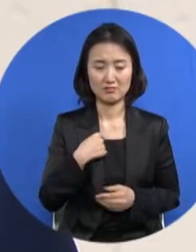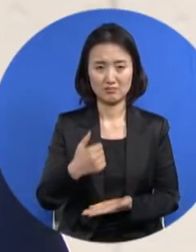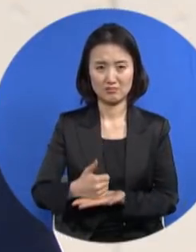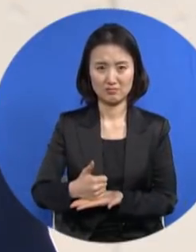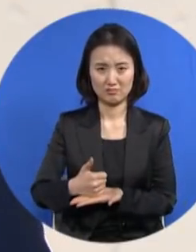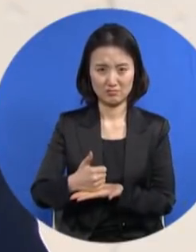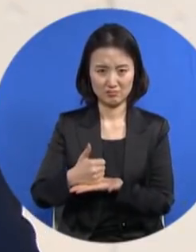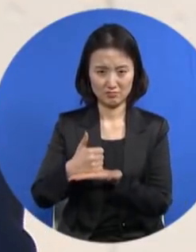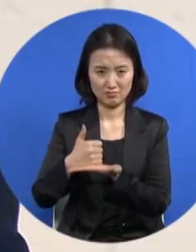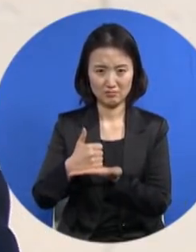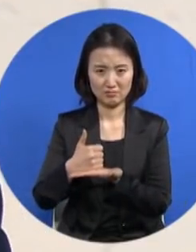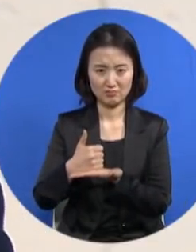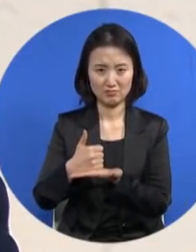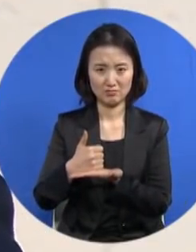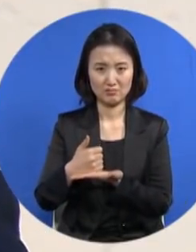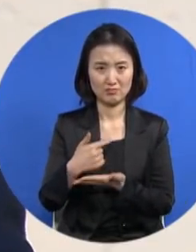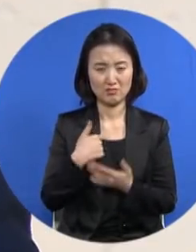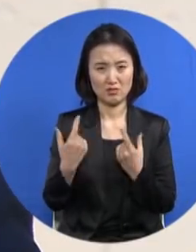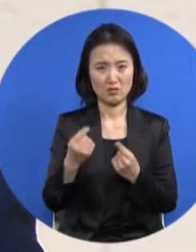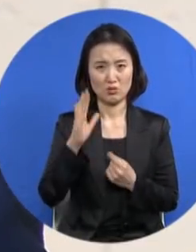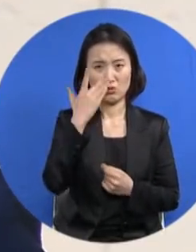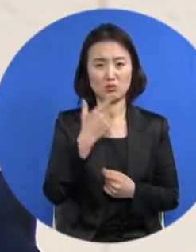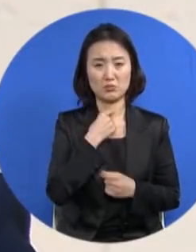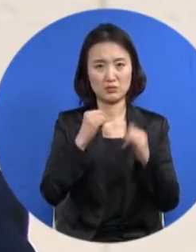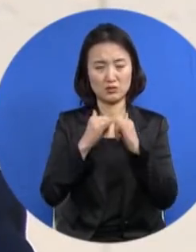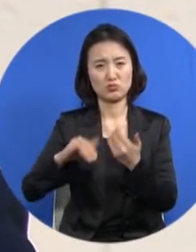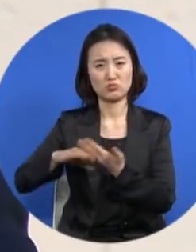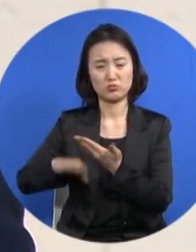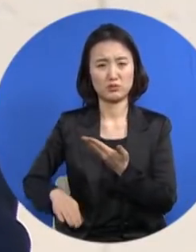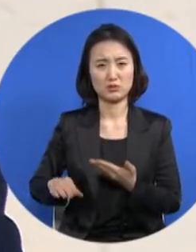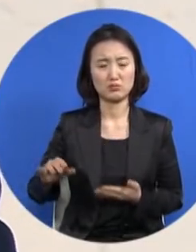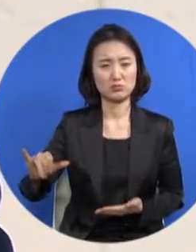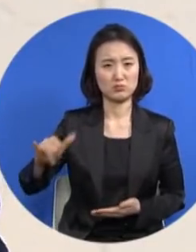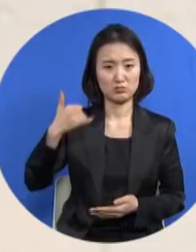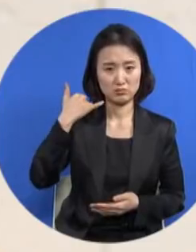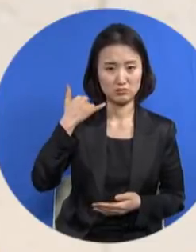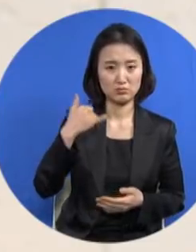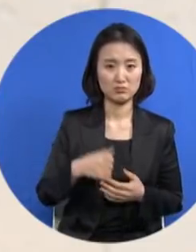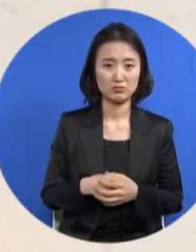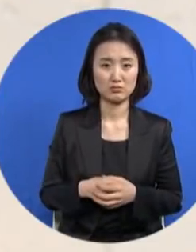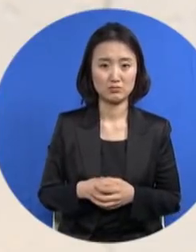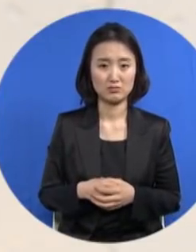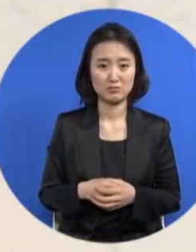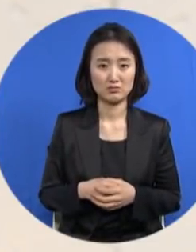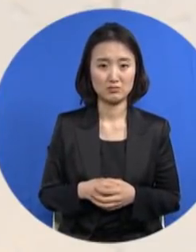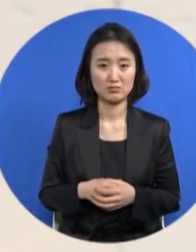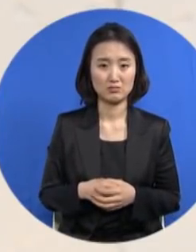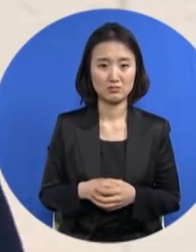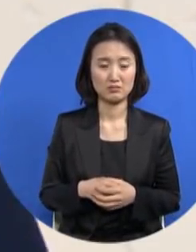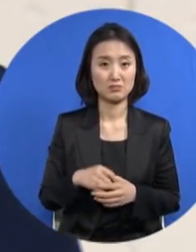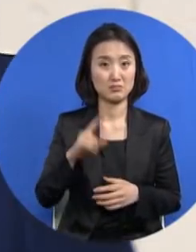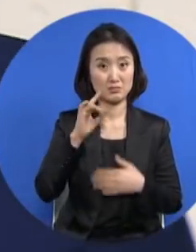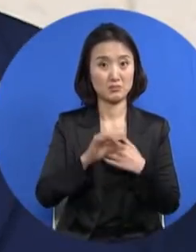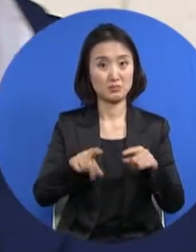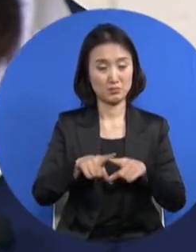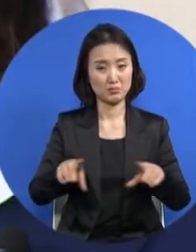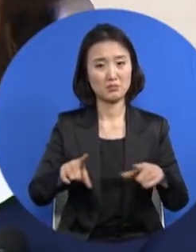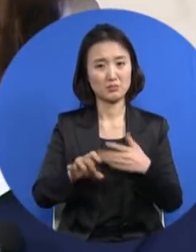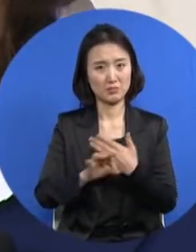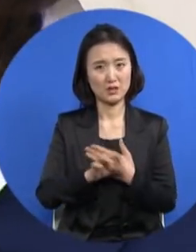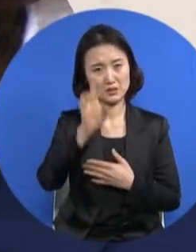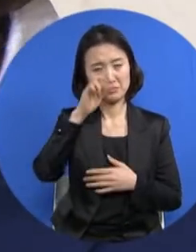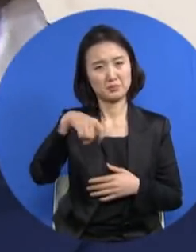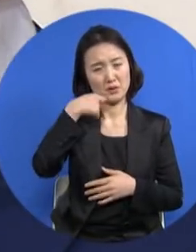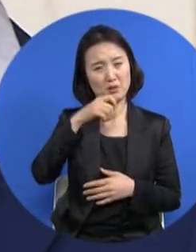존경해서 저처럼 되고 싶다는 후배가 전화가 왔어요. 일반적인 것 같으면 제가 점심을 먹자고